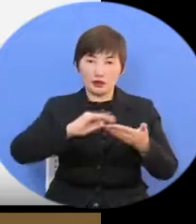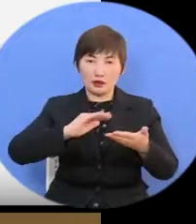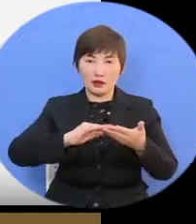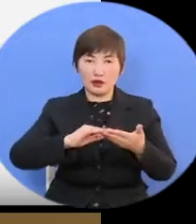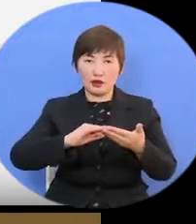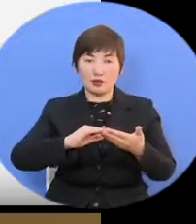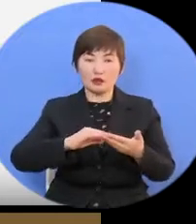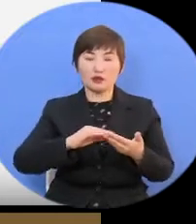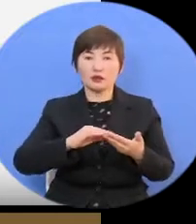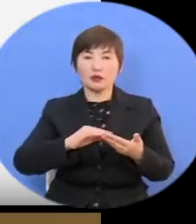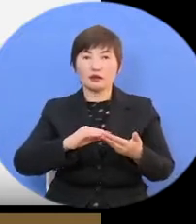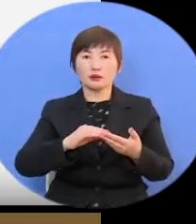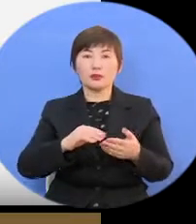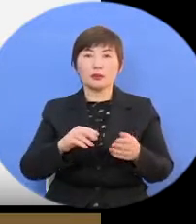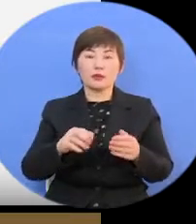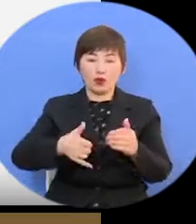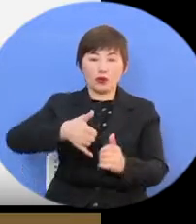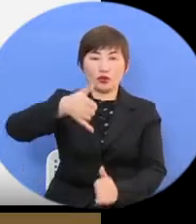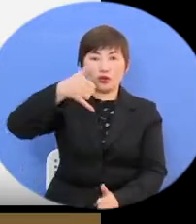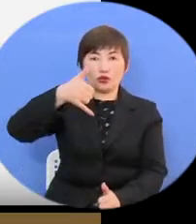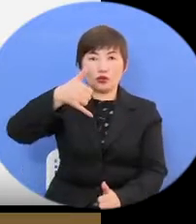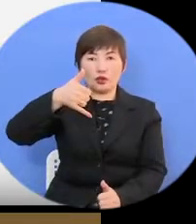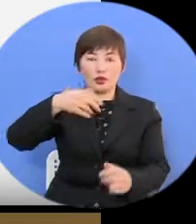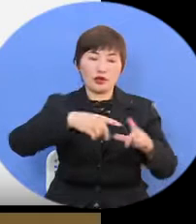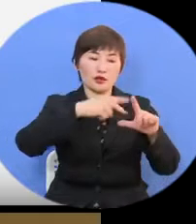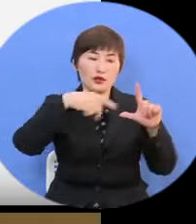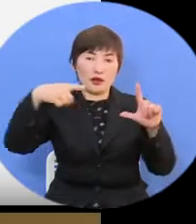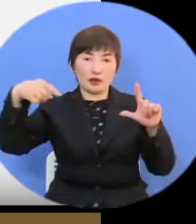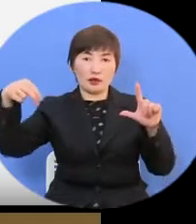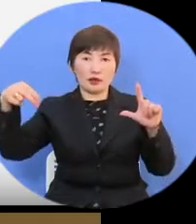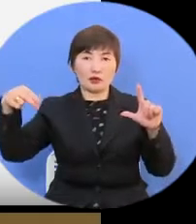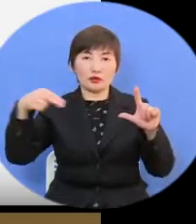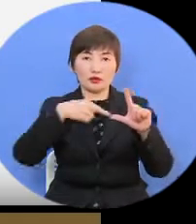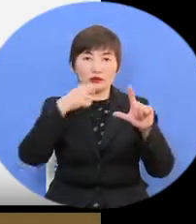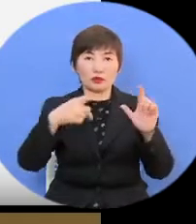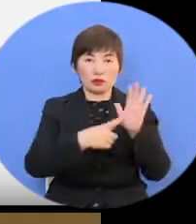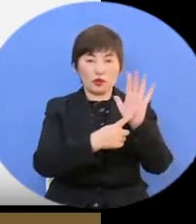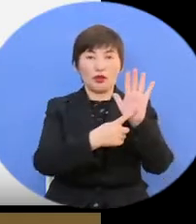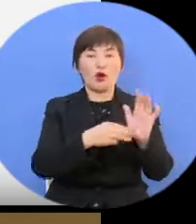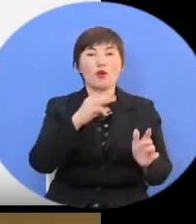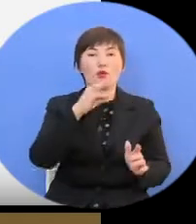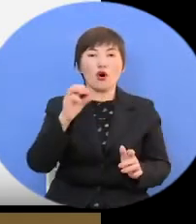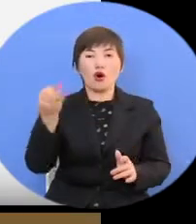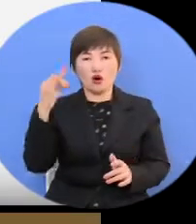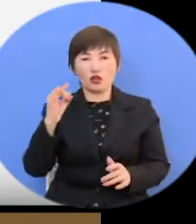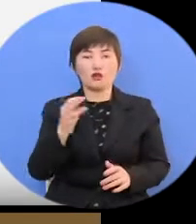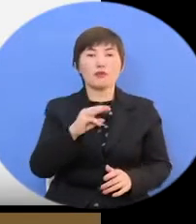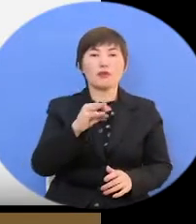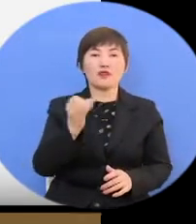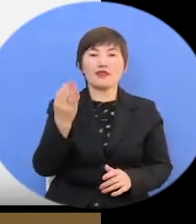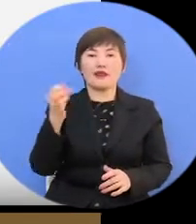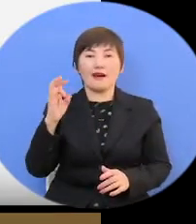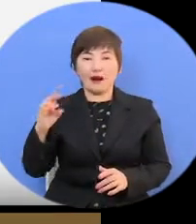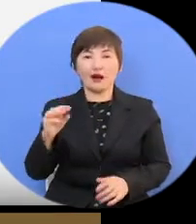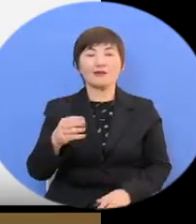үндсэн үзүүлэлт болох биеийн өндрийг баганан диаграммаар дүрсэлж түүнээсээ мод, медиан, далайц,